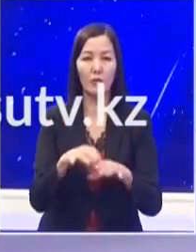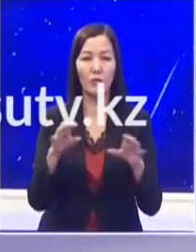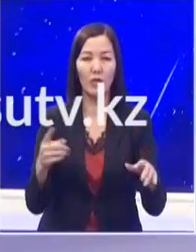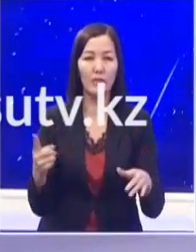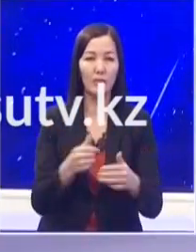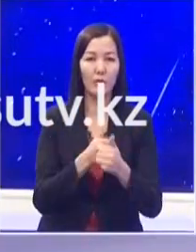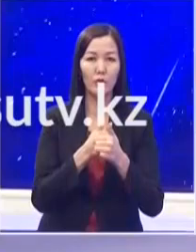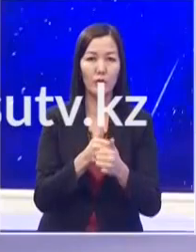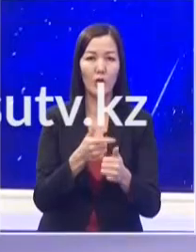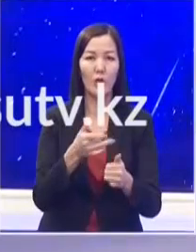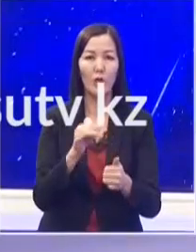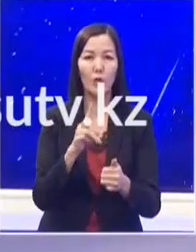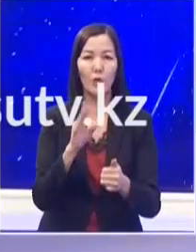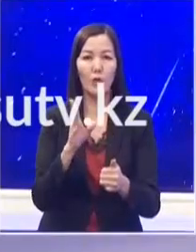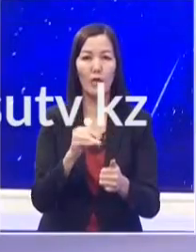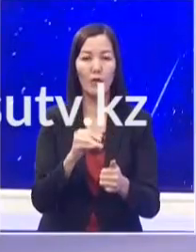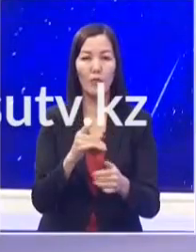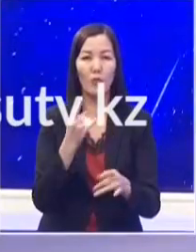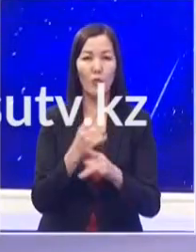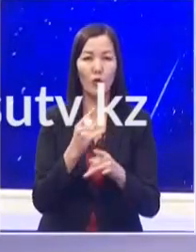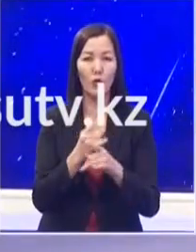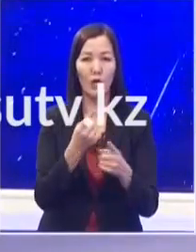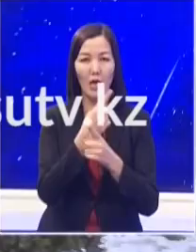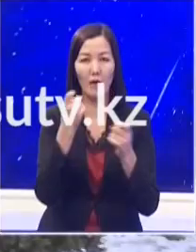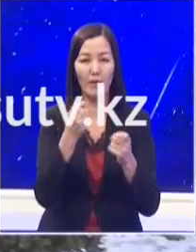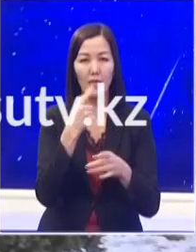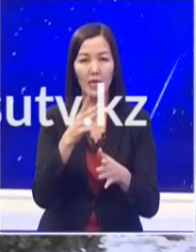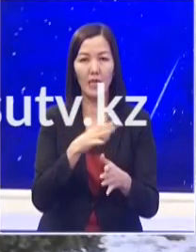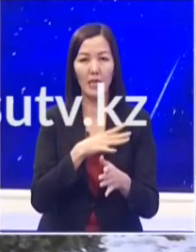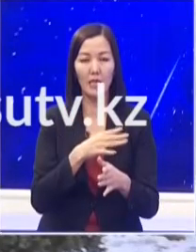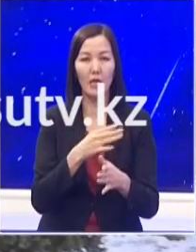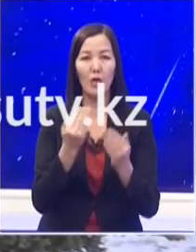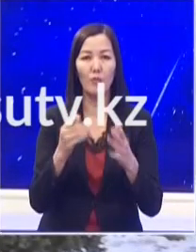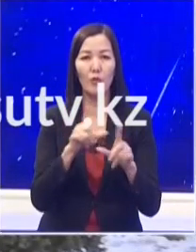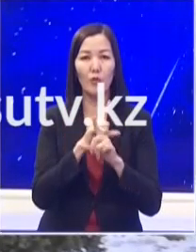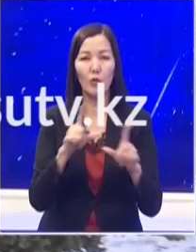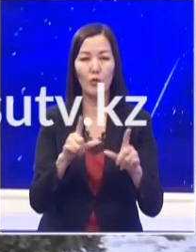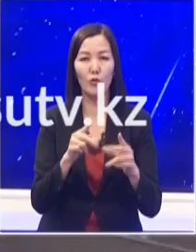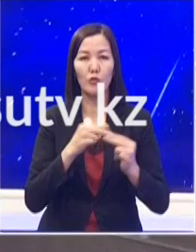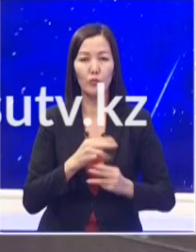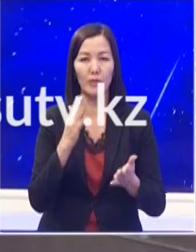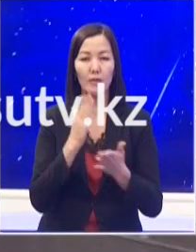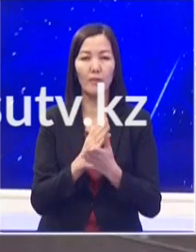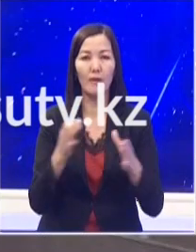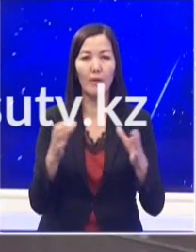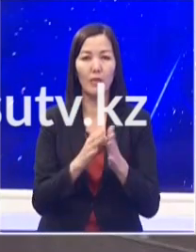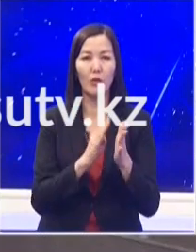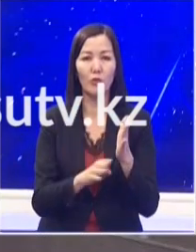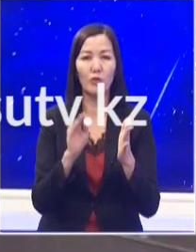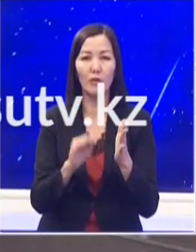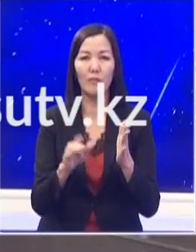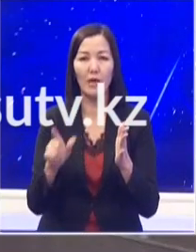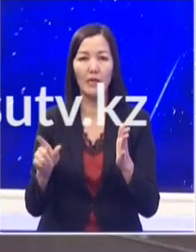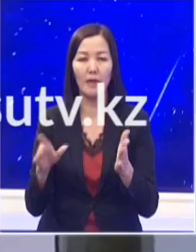бірінші орынбасары Гүлнар Толыбаева бұл жалған мәлімет деп отыр. Бүгінде өңірдегі мекеменің жұмысы қалыпты. Партияға 90 мың адам